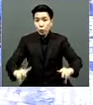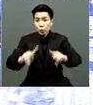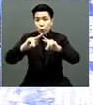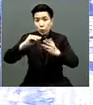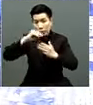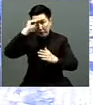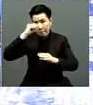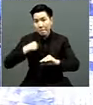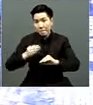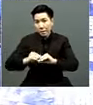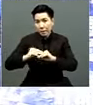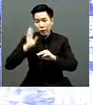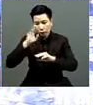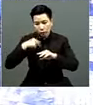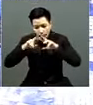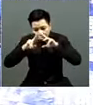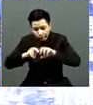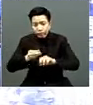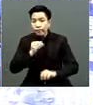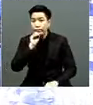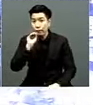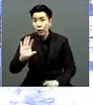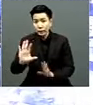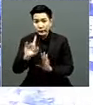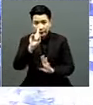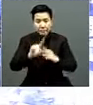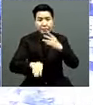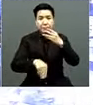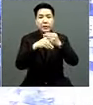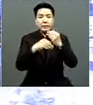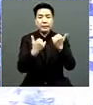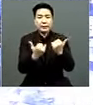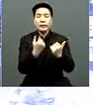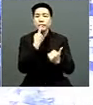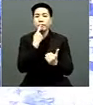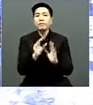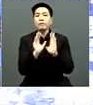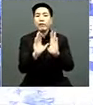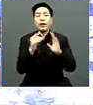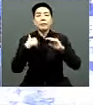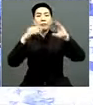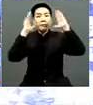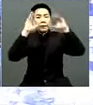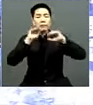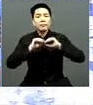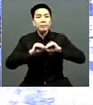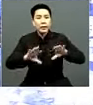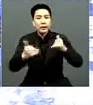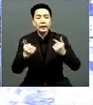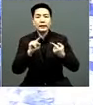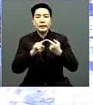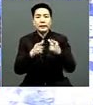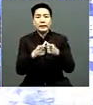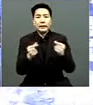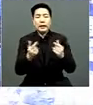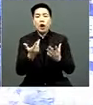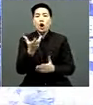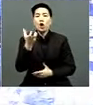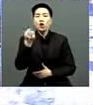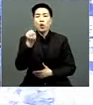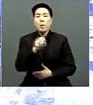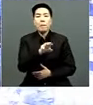ที่เพิ่มเติมมาอาจจะไปเจาะดูได้ทีนะครับแต่หนึ่งที่เพิ่มเติมมาแล้วก็อยากจะฝากประชาสัมพันธ์บอกไปก็คือเรื่องของการเปิดสอบ